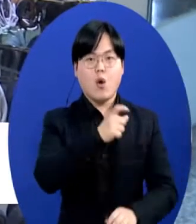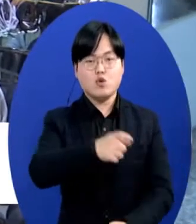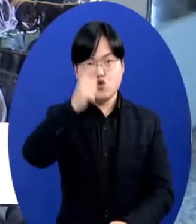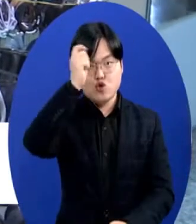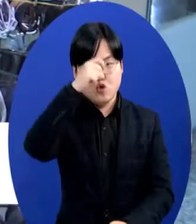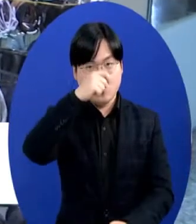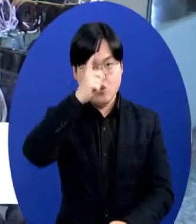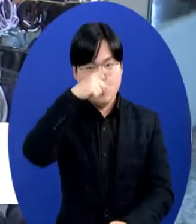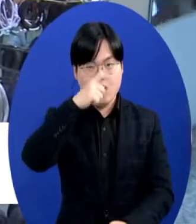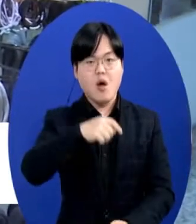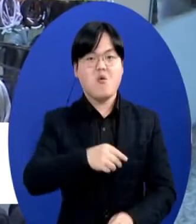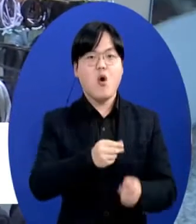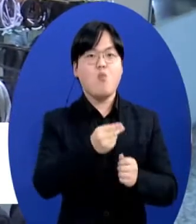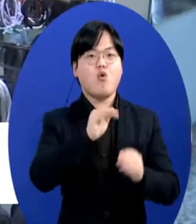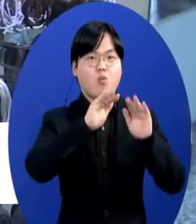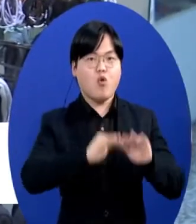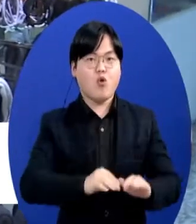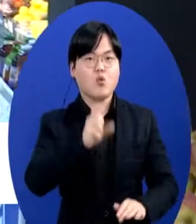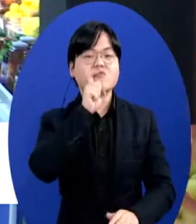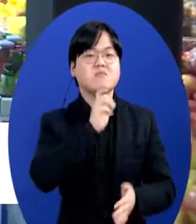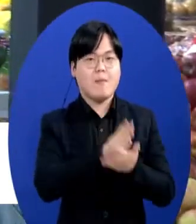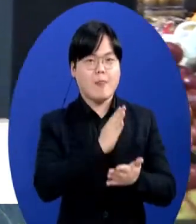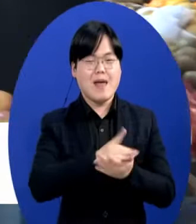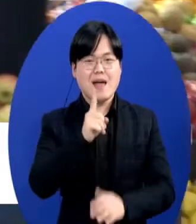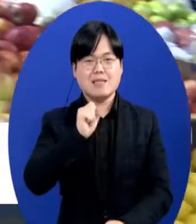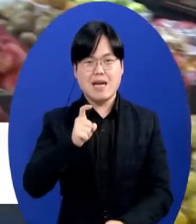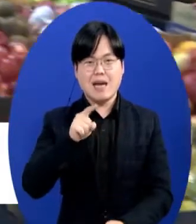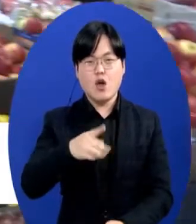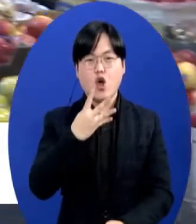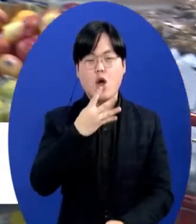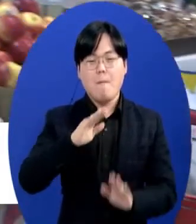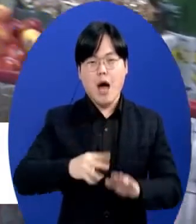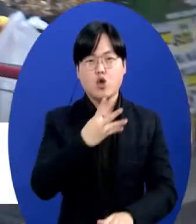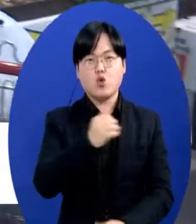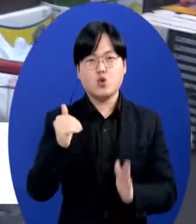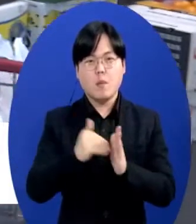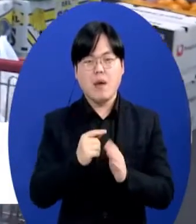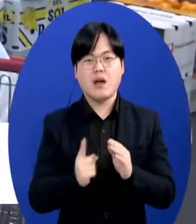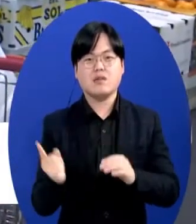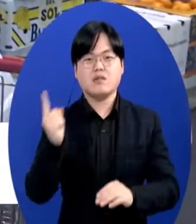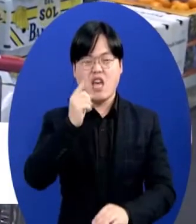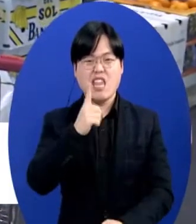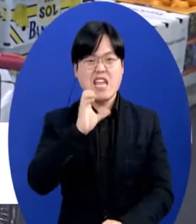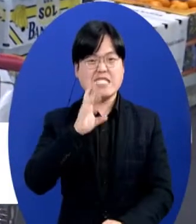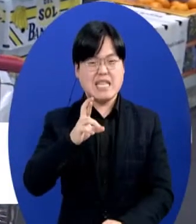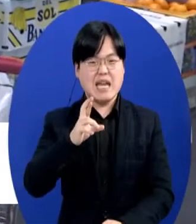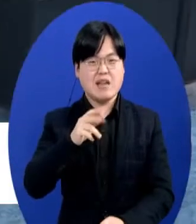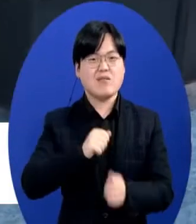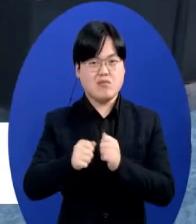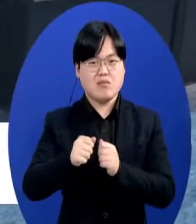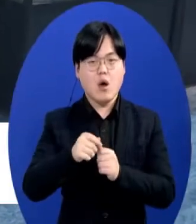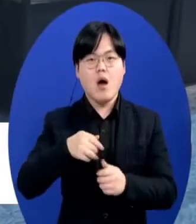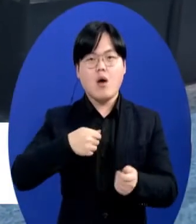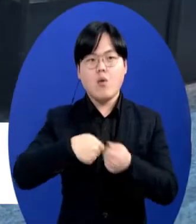бууруулах хүсэлтэй байна. Зах худалдааны төвийн түрээсийн төлбөр хамгийн багадаа 400 мянгаас 1 сая төгрөг хүртэл байдаг. Худалдаа авалт буурсан энэ